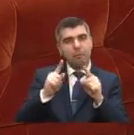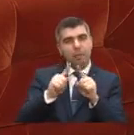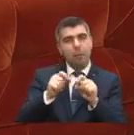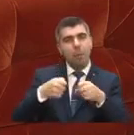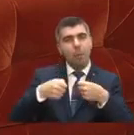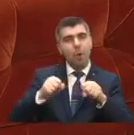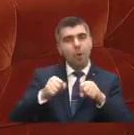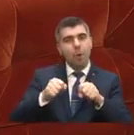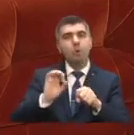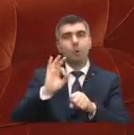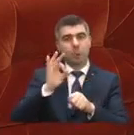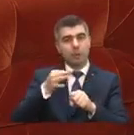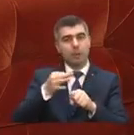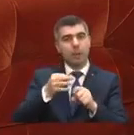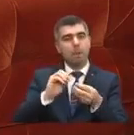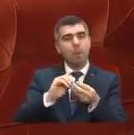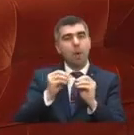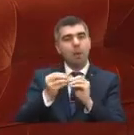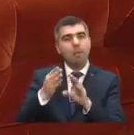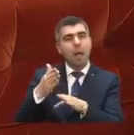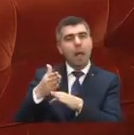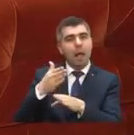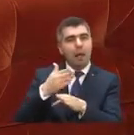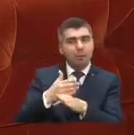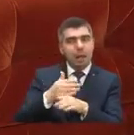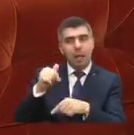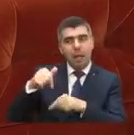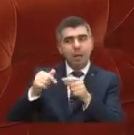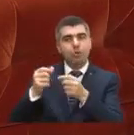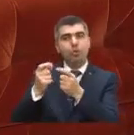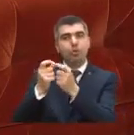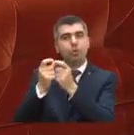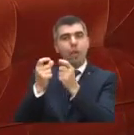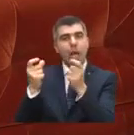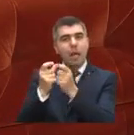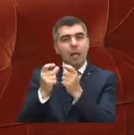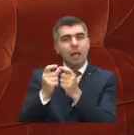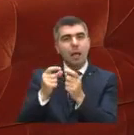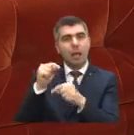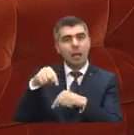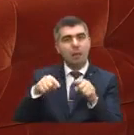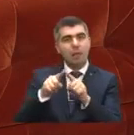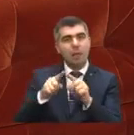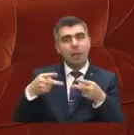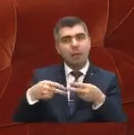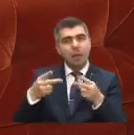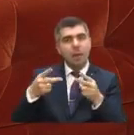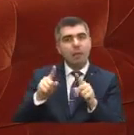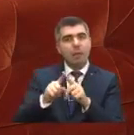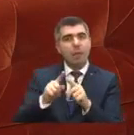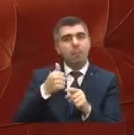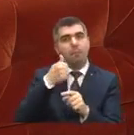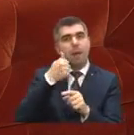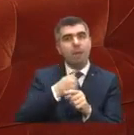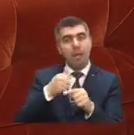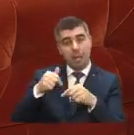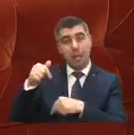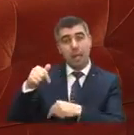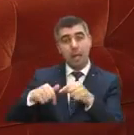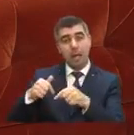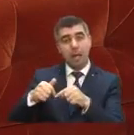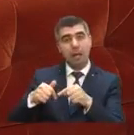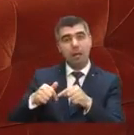بعض الاشكالات اللي هي مرتبطه ببعض الشركات، واقول ببعض الشركات اللي بالفعل كانت دارت اعلانات غير حقيقيه، بمعنى كانت